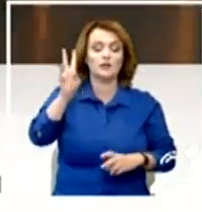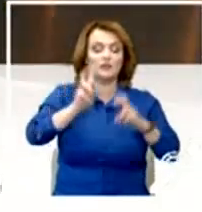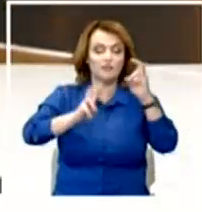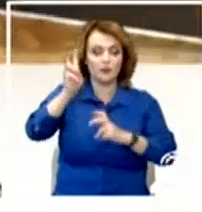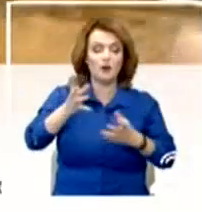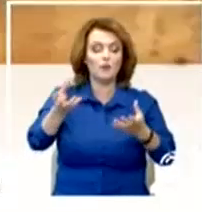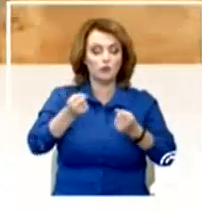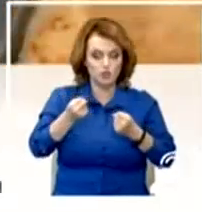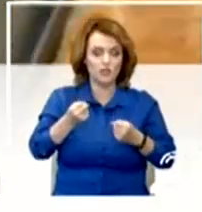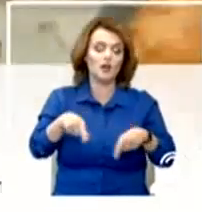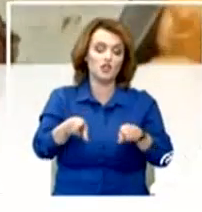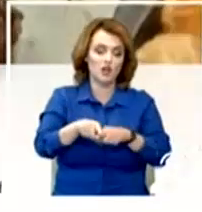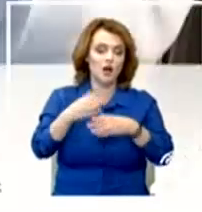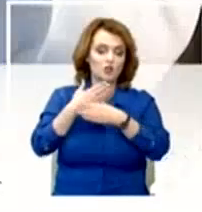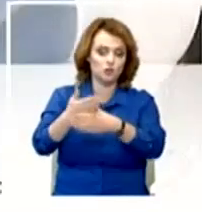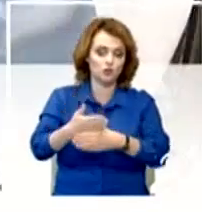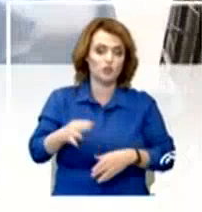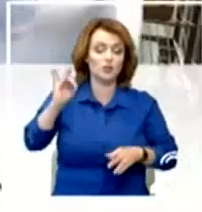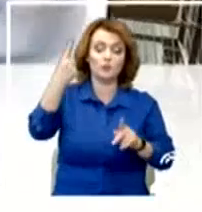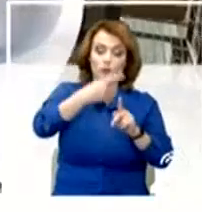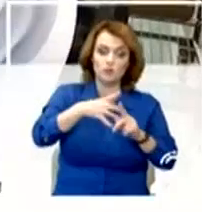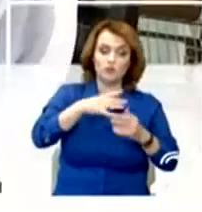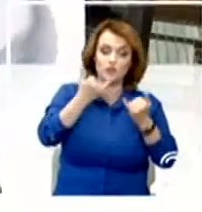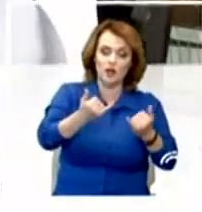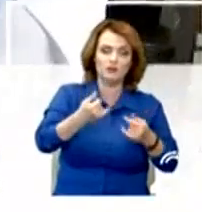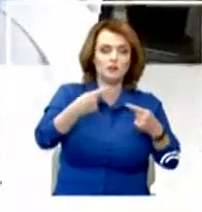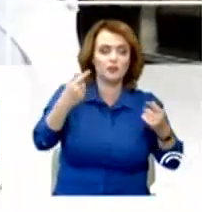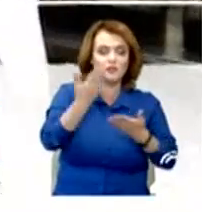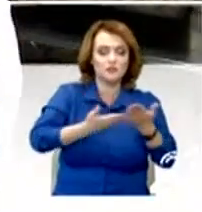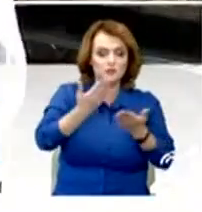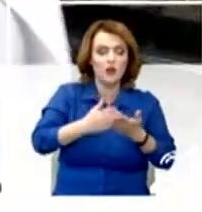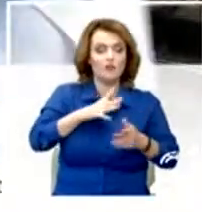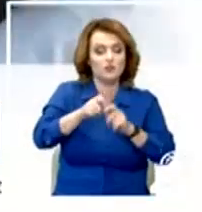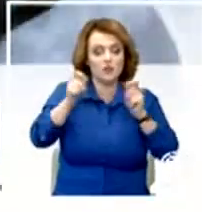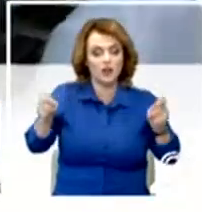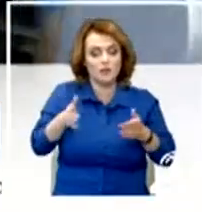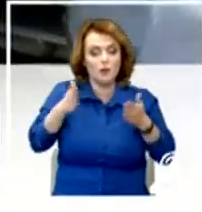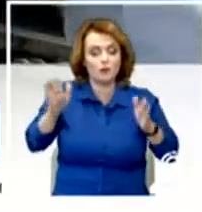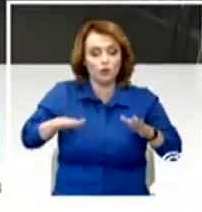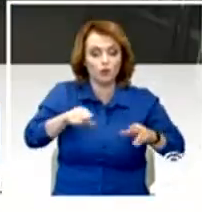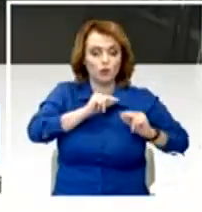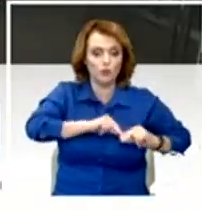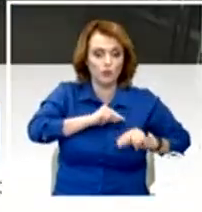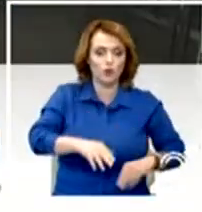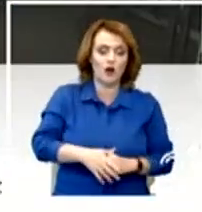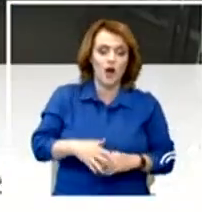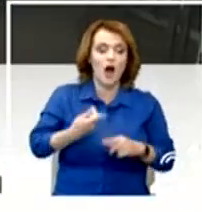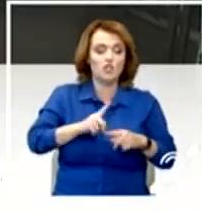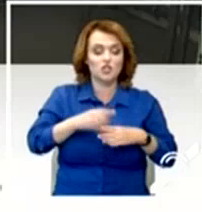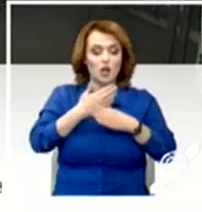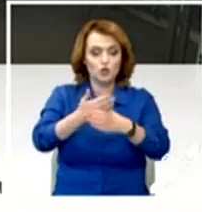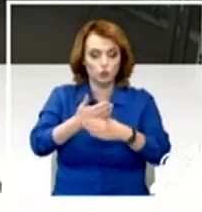nerambursabile, vouchere, instruiri și consultanță, fiind create 1582 de locuri de muncă. Ajutorul din partea Uniunii Europene a atras